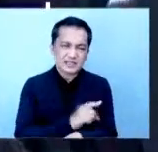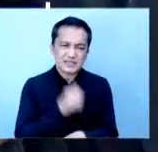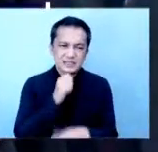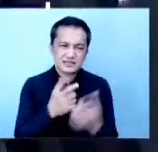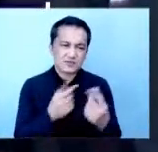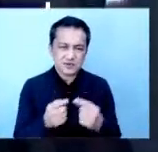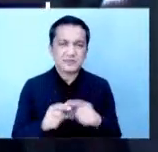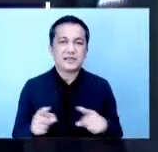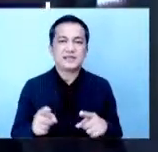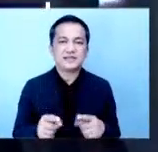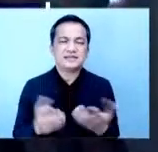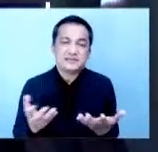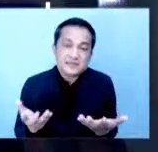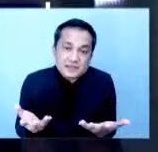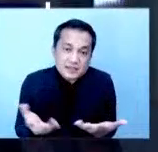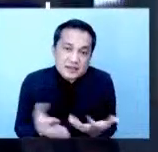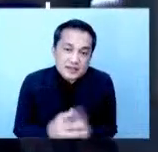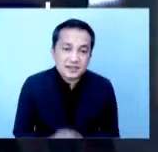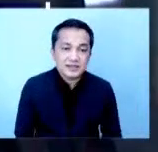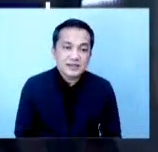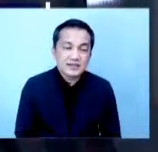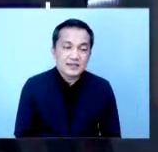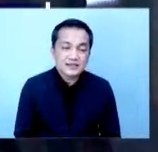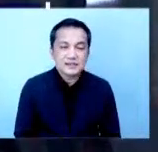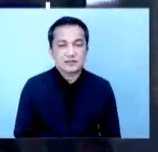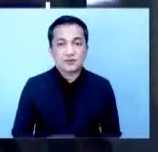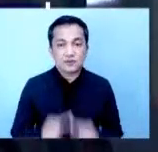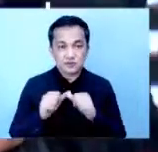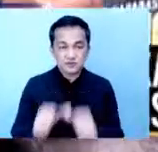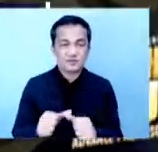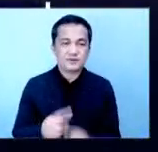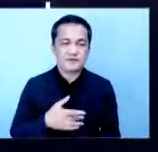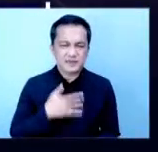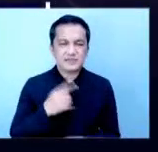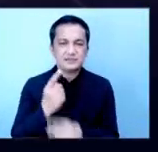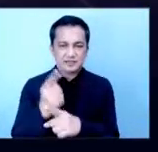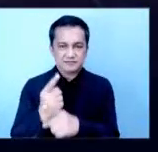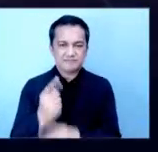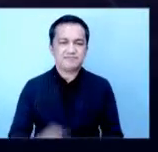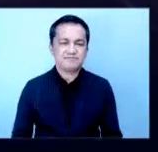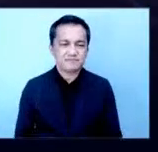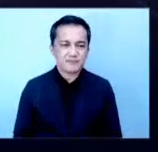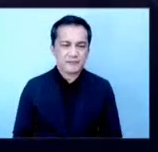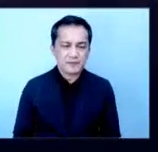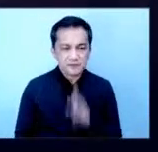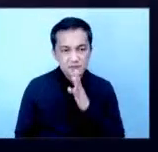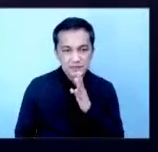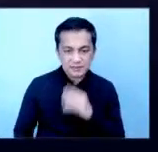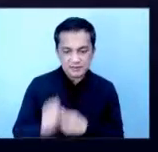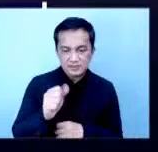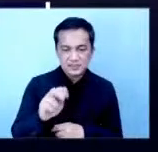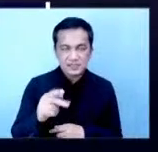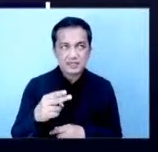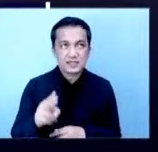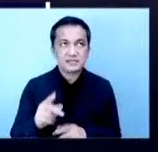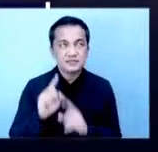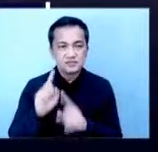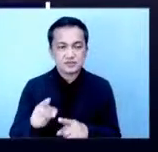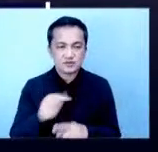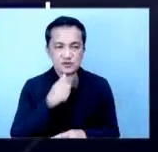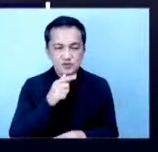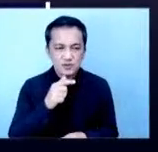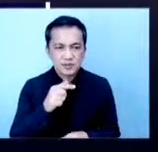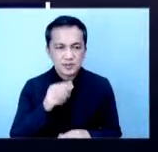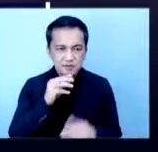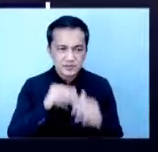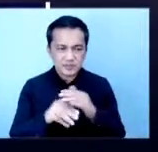But it continuously feels right. And speaking of Sara, sinagot niya na rin kung sino ang mystery guy sa